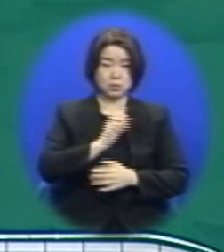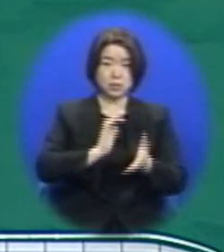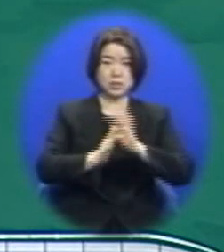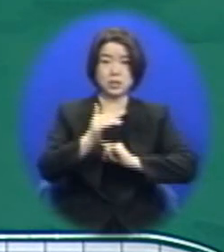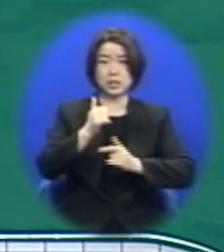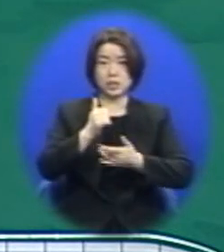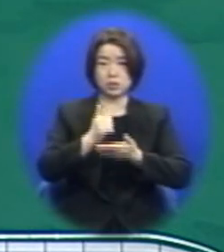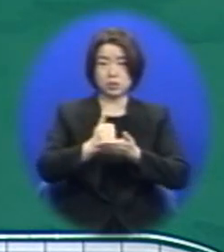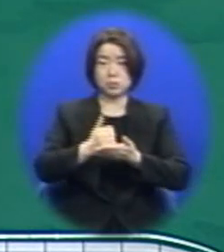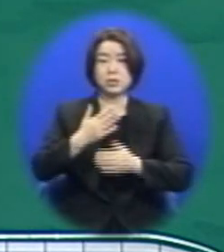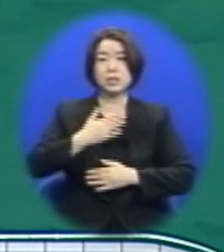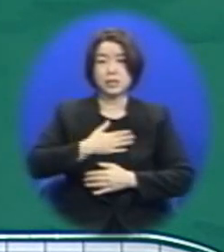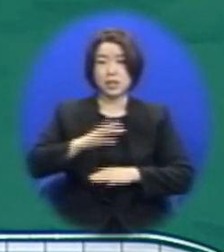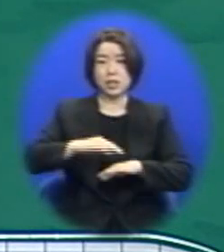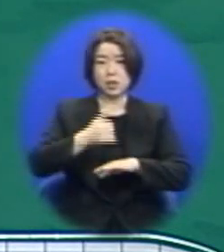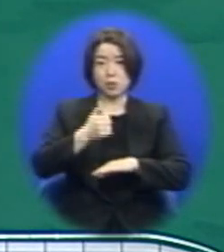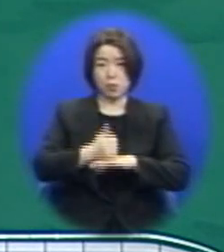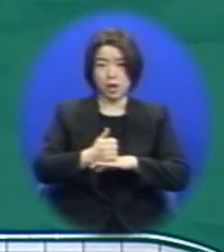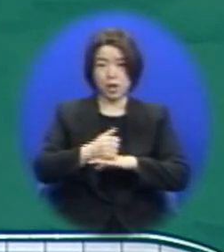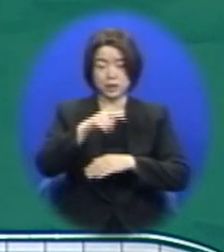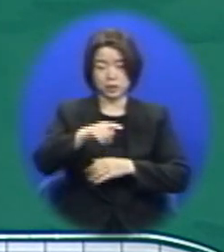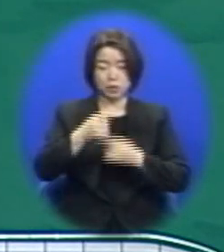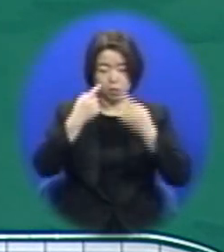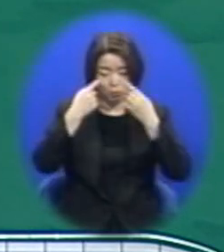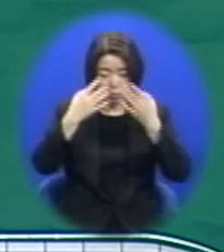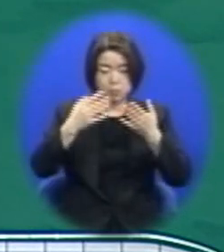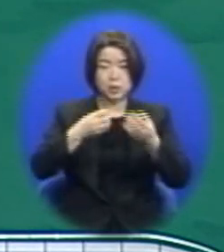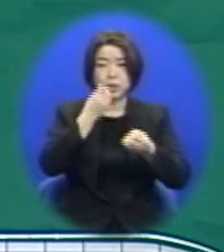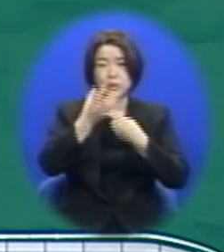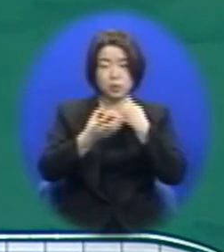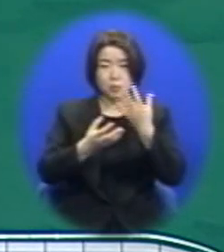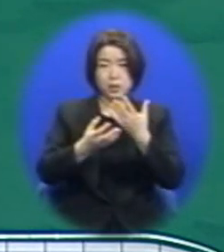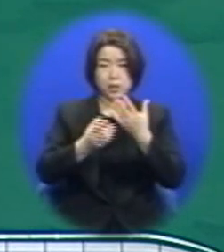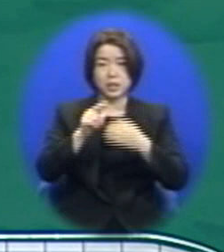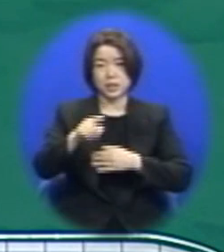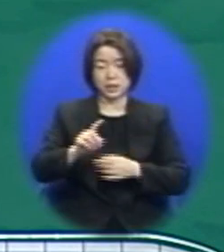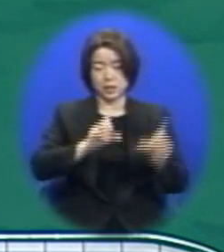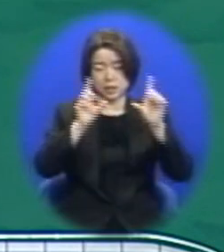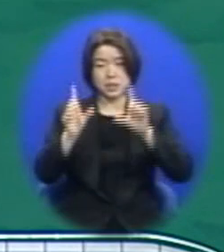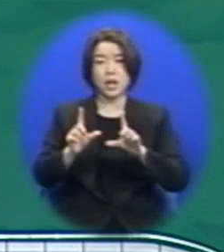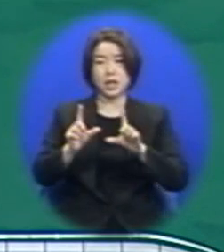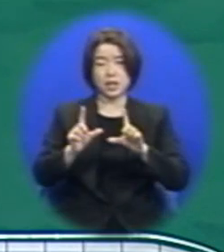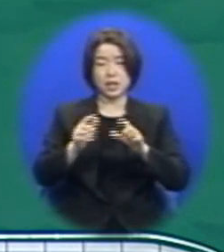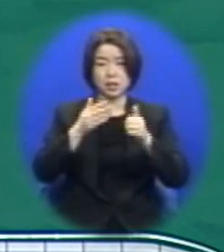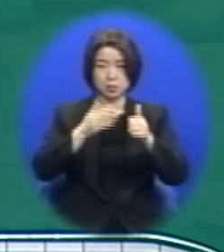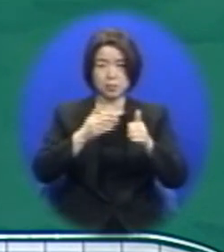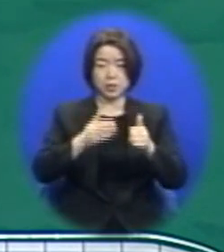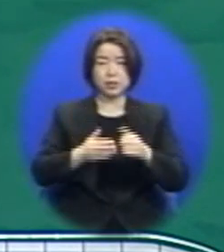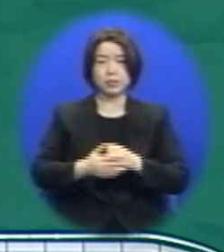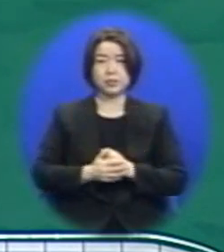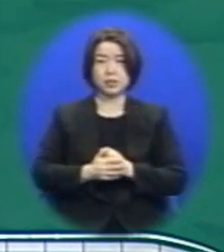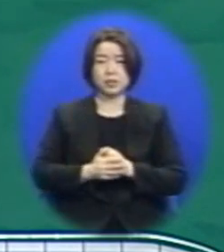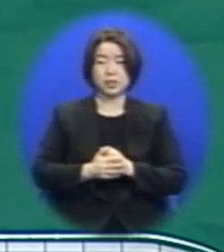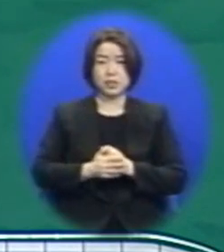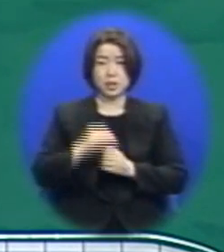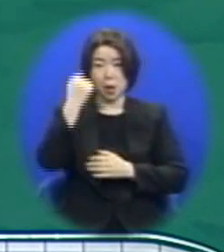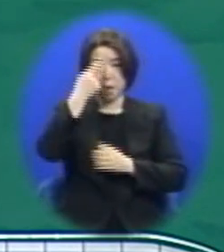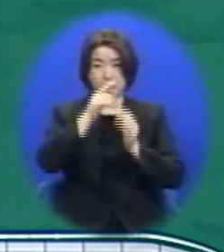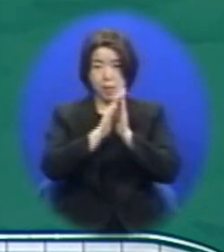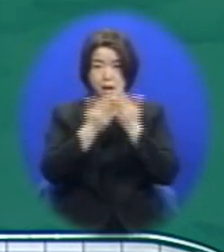나의 왕이십니다. 이걸 분명히 고백하고 그리고 살아보십시다. 그리고